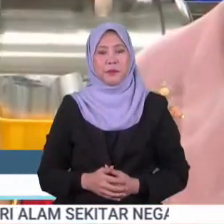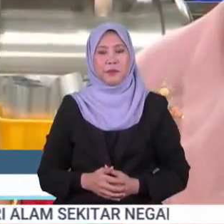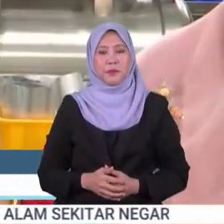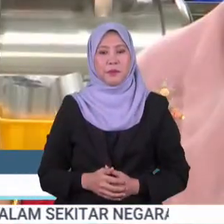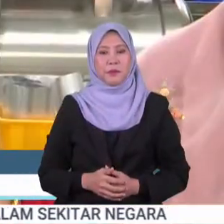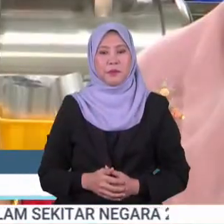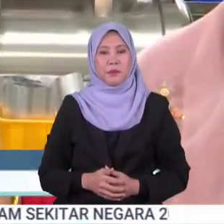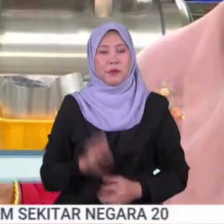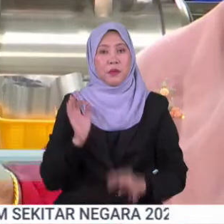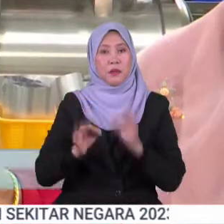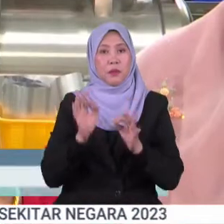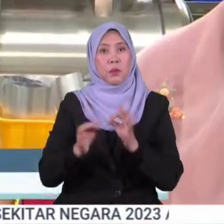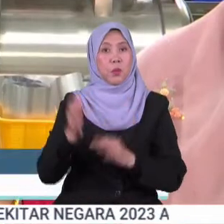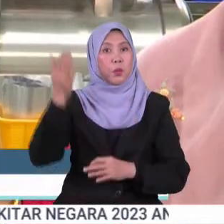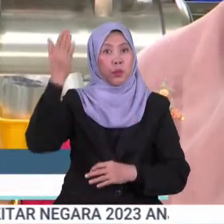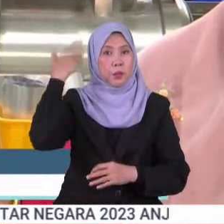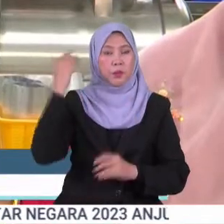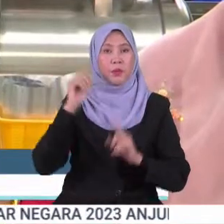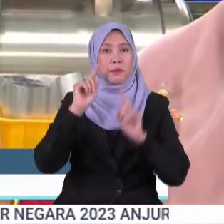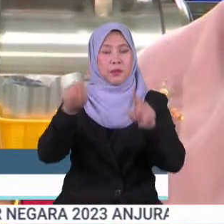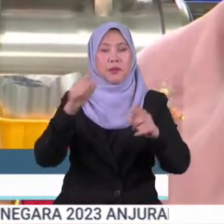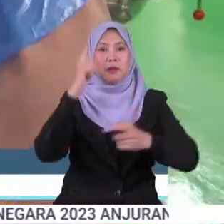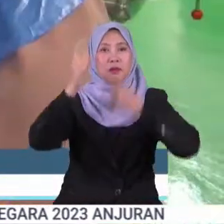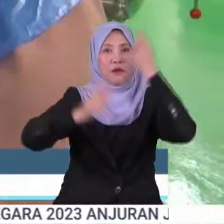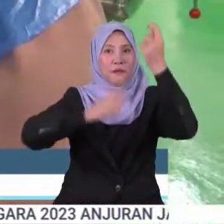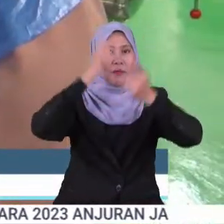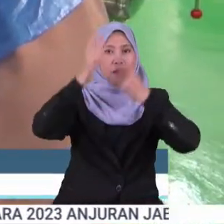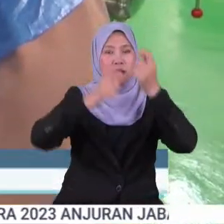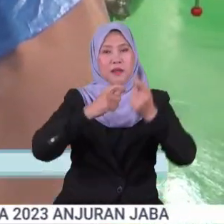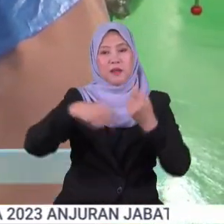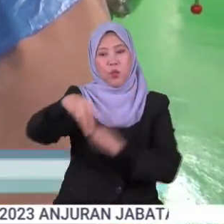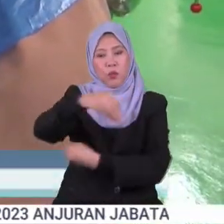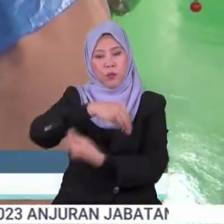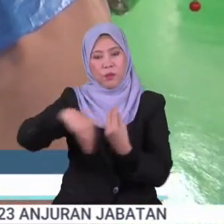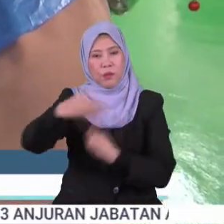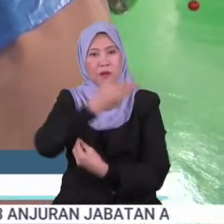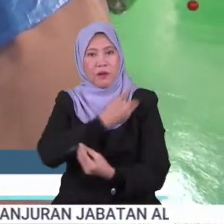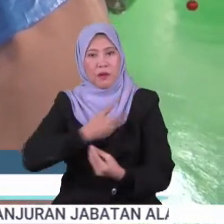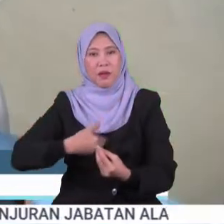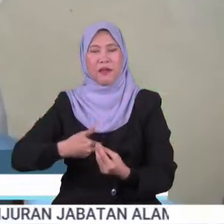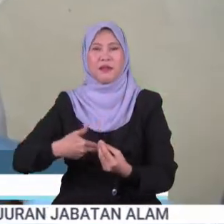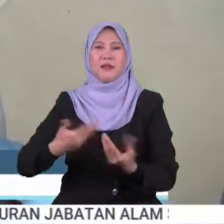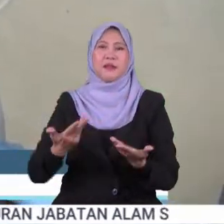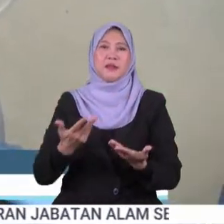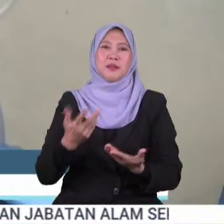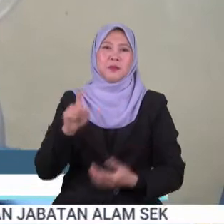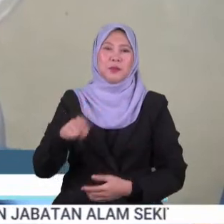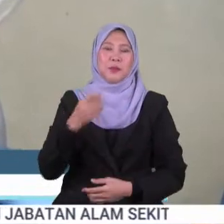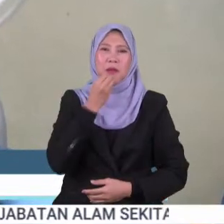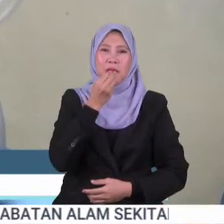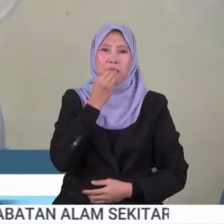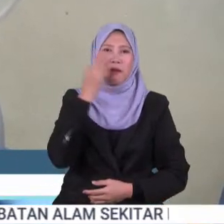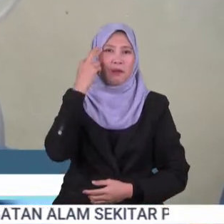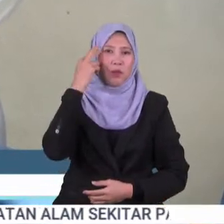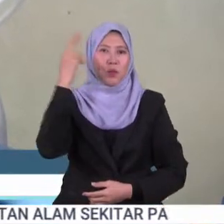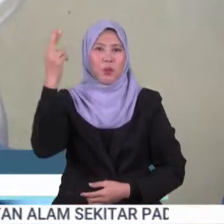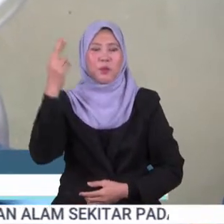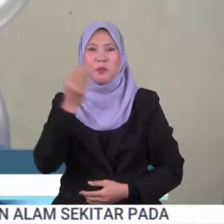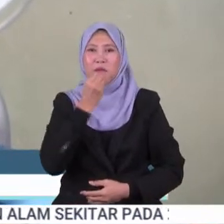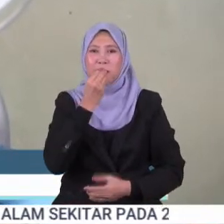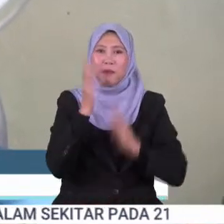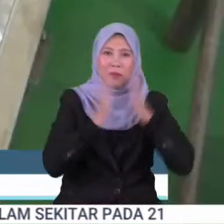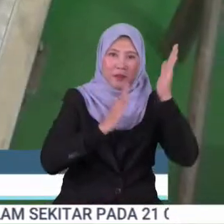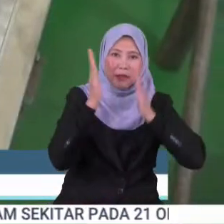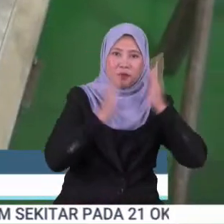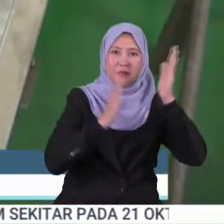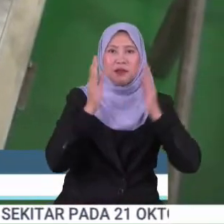Hanya kalau macam dulu kita nak pergi travel atau umrah ke apa, kita terpaksa menahan rindu terhadap masakan Malaysia kan,